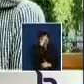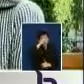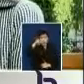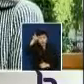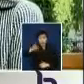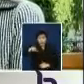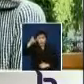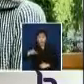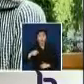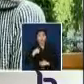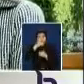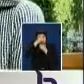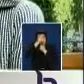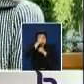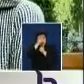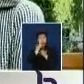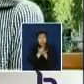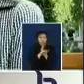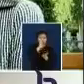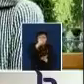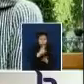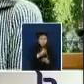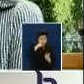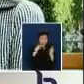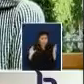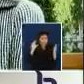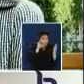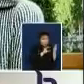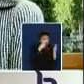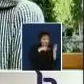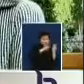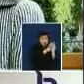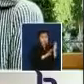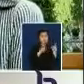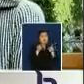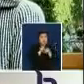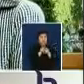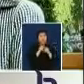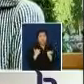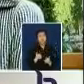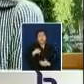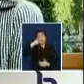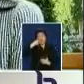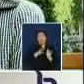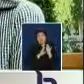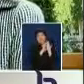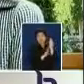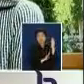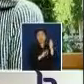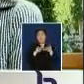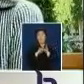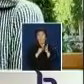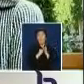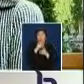องก็มีความสนใจที่จะลงทุนในประเทศไทยก็ต้องเรียนพี่น้องประชาชนว่าวันนี้ประเทศไทยอยู่ในจุดที่เรียกว่า